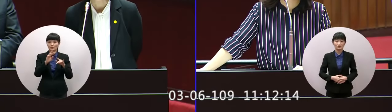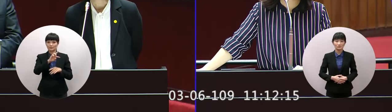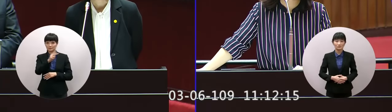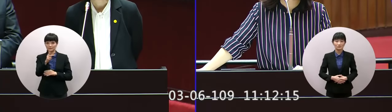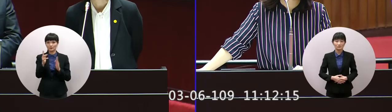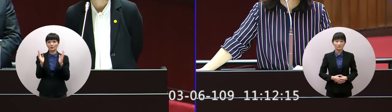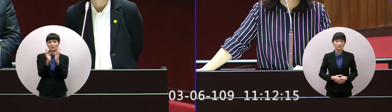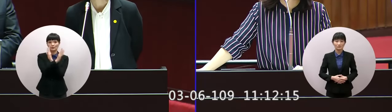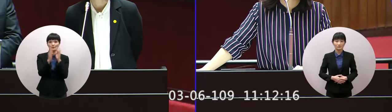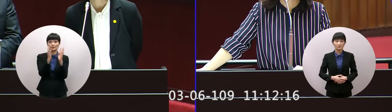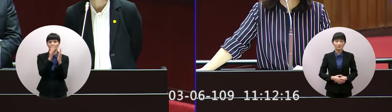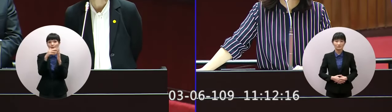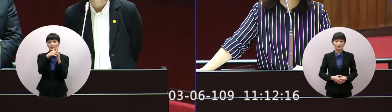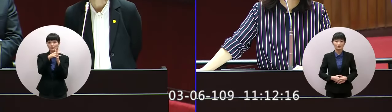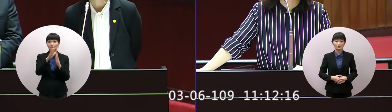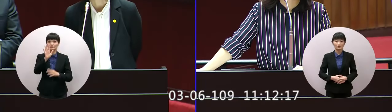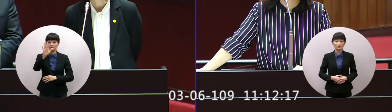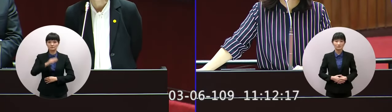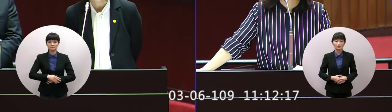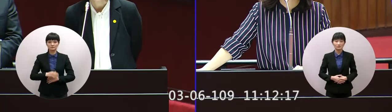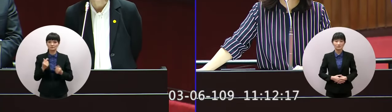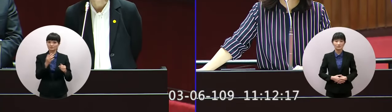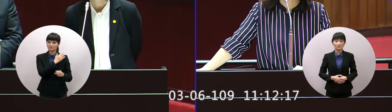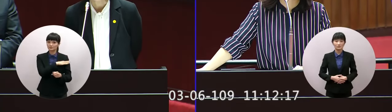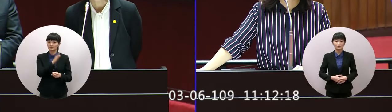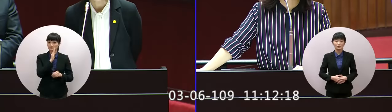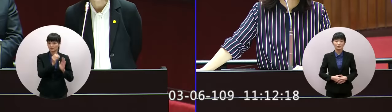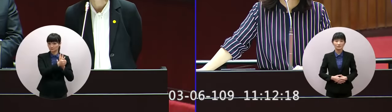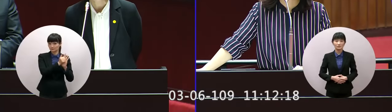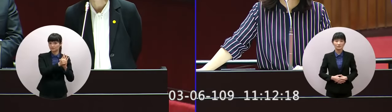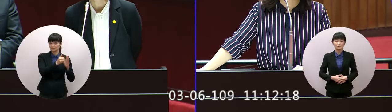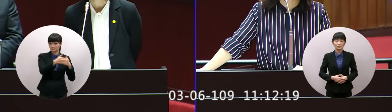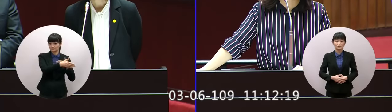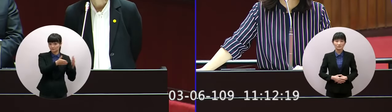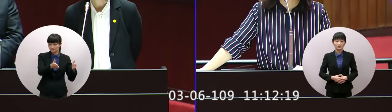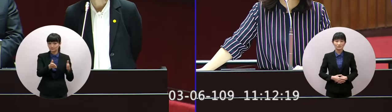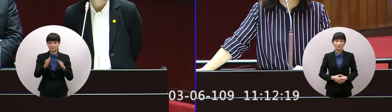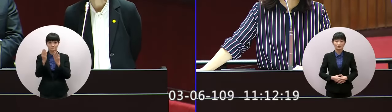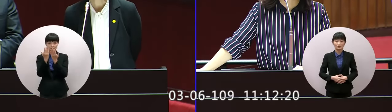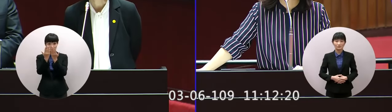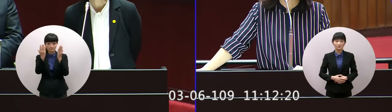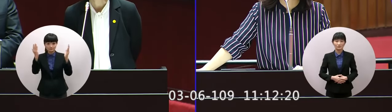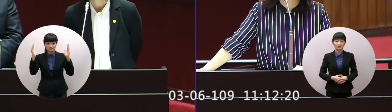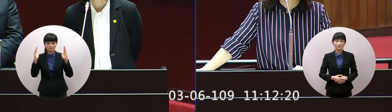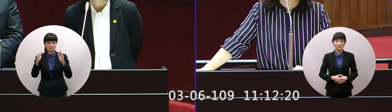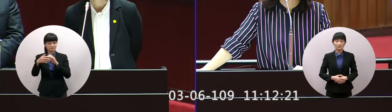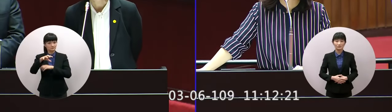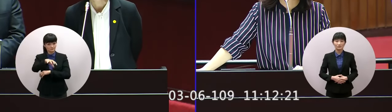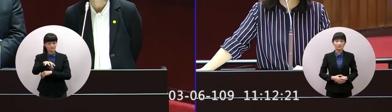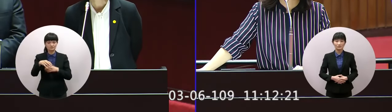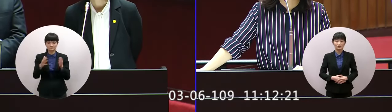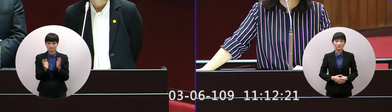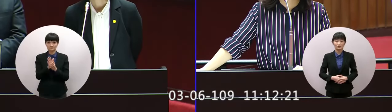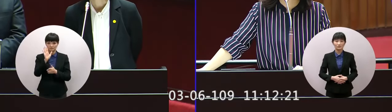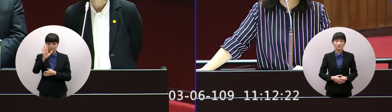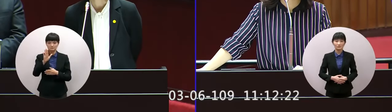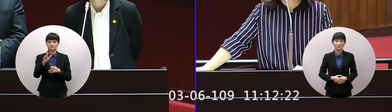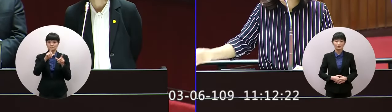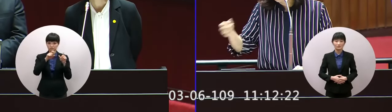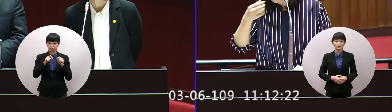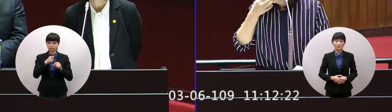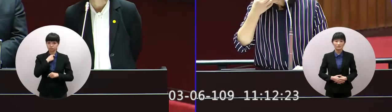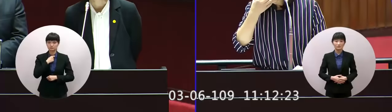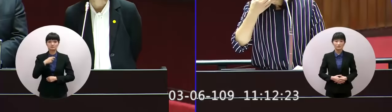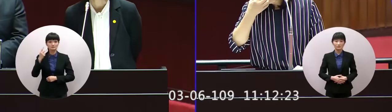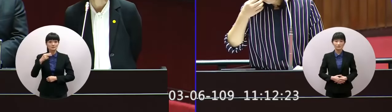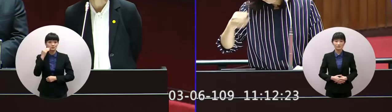等等哈，其实不管是表演型或展览型都有展开进行。那么根据这个集会活动其实